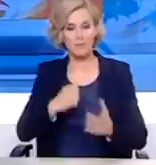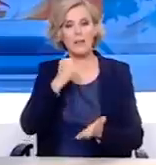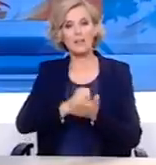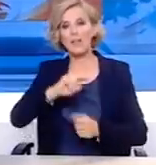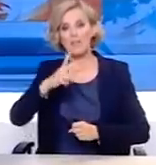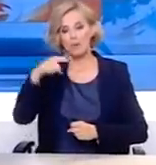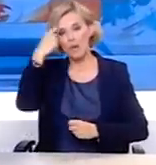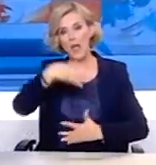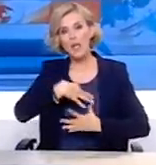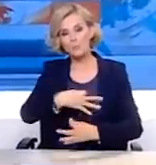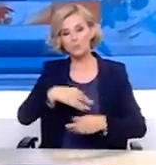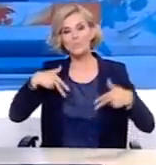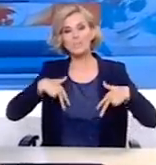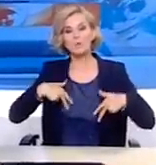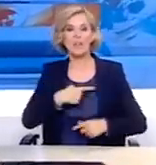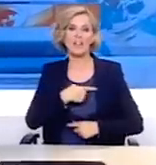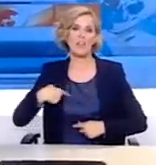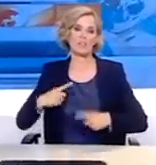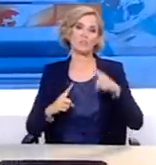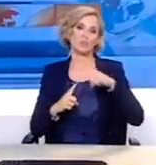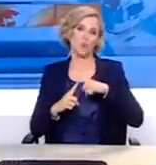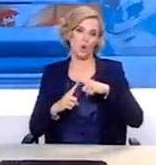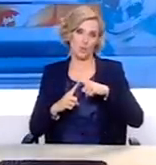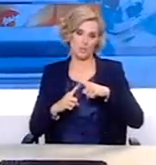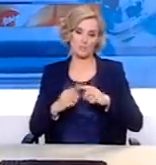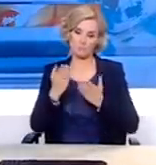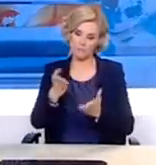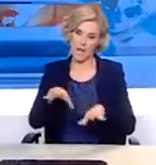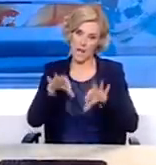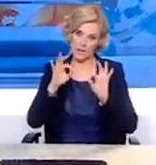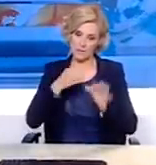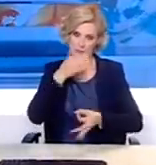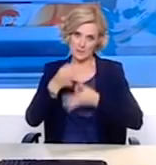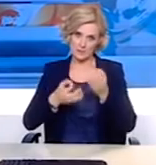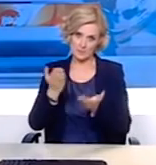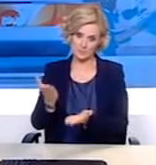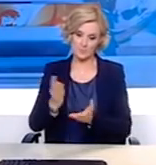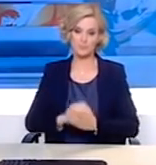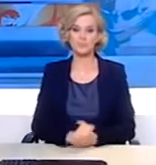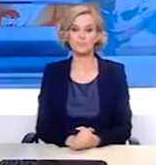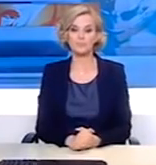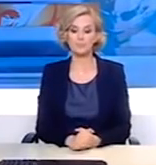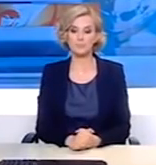του Υπουργείου για τον νέο κορονοϊό καθηγητή Σωτήρη Τσιόδρα, ο οποίος έχει το λόγο.